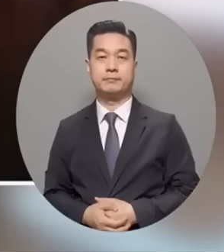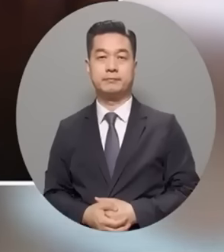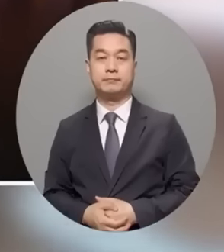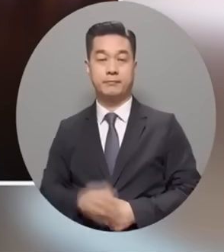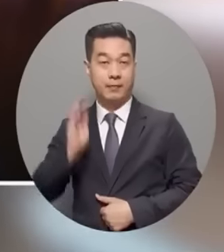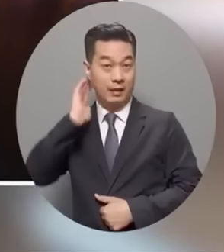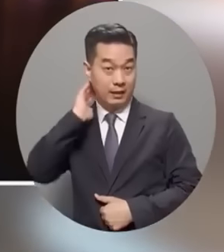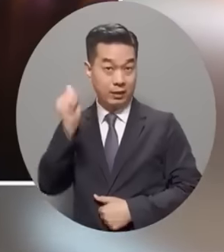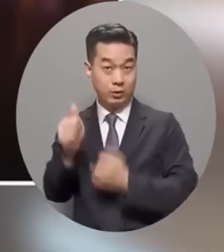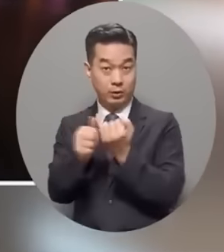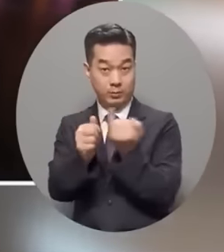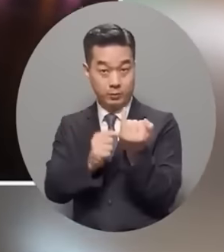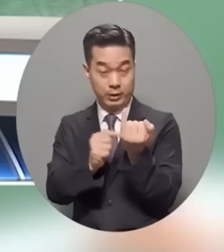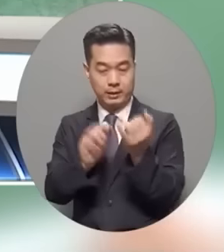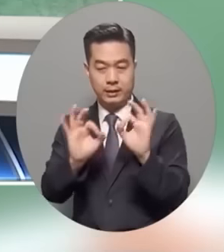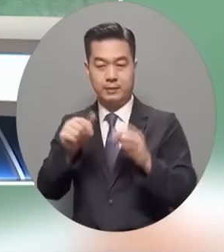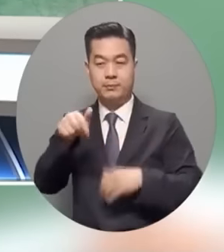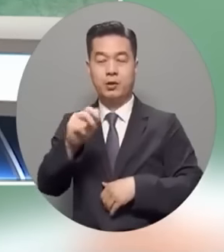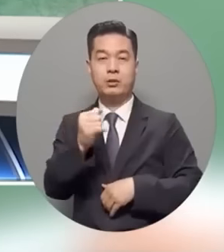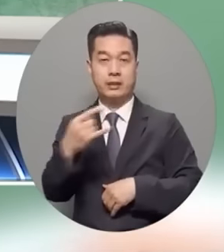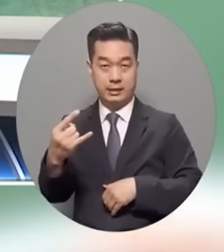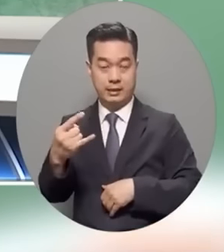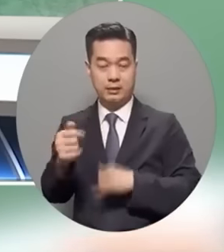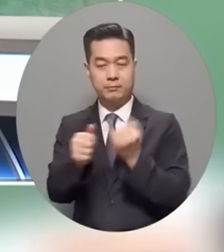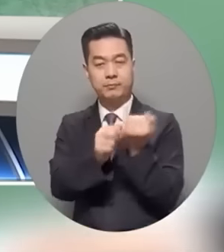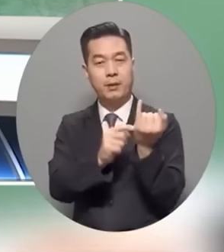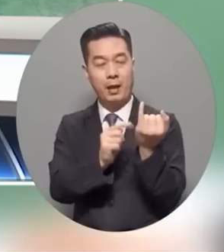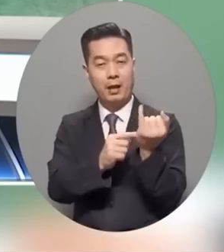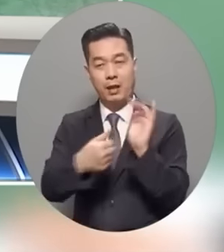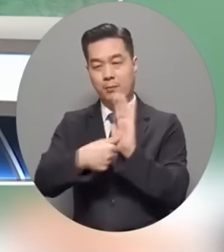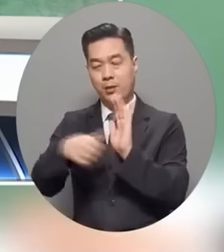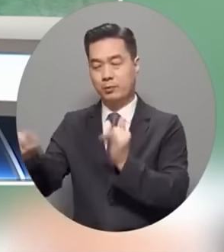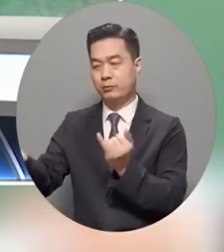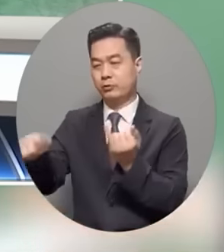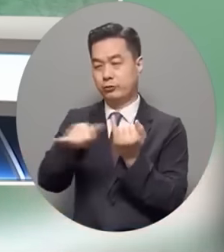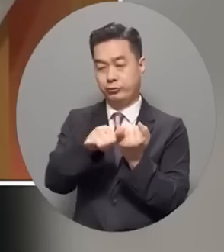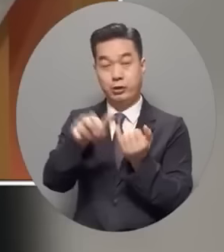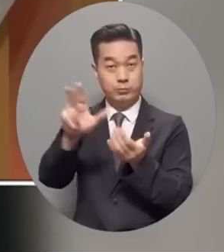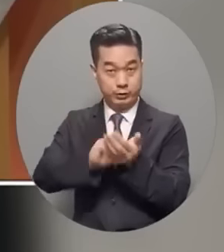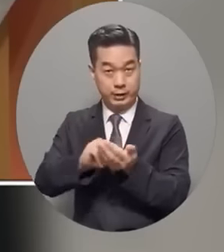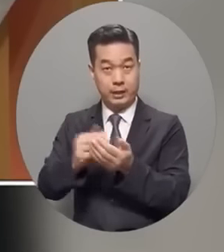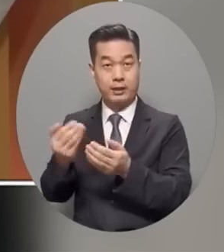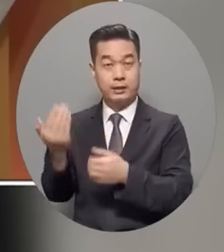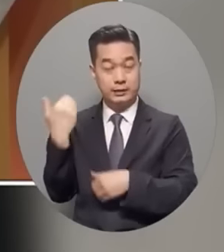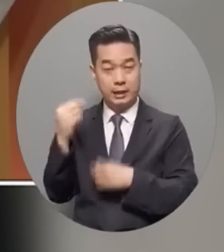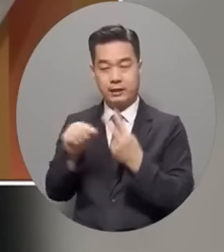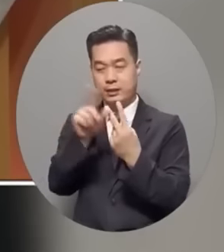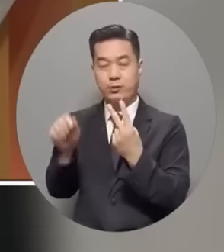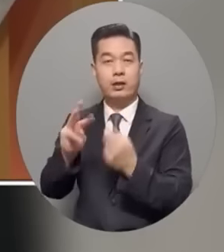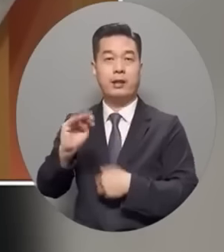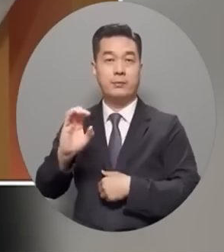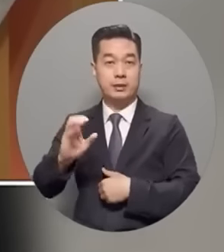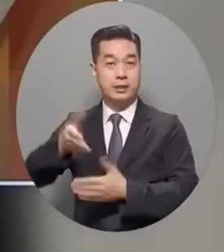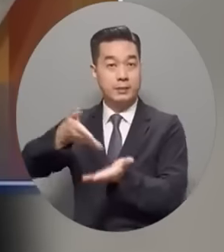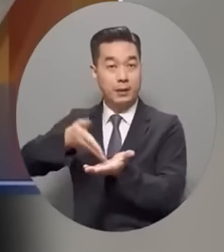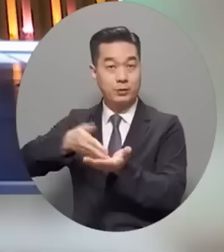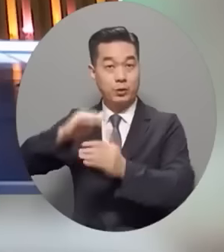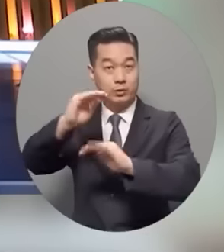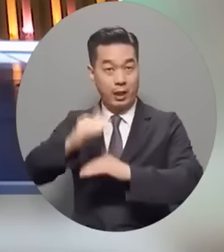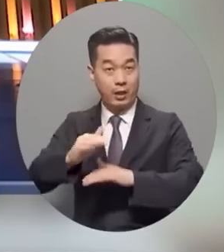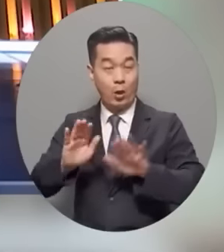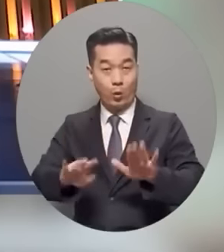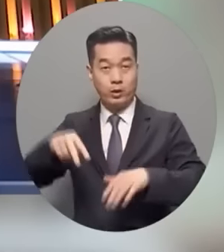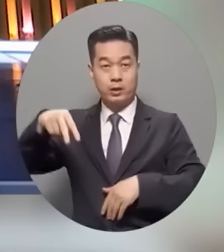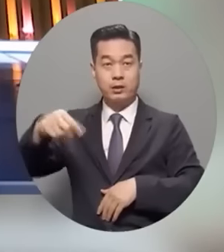대통령 부인 김건희 여사의 명품 수수 논란을 보도한 지난 2월의 MBC 스트레이트 방송. 오늘 스트레이트는